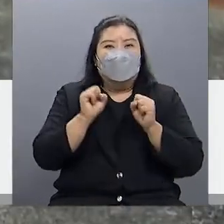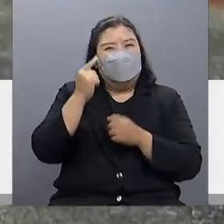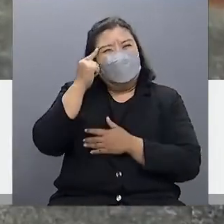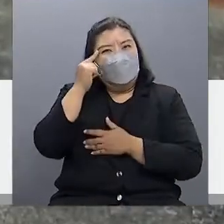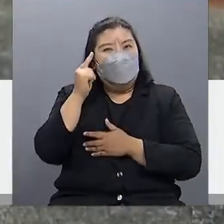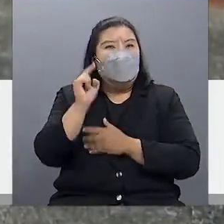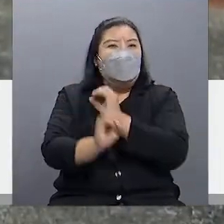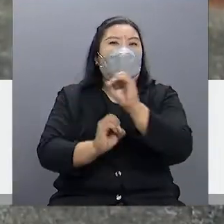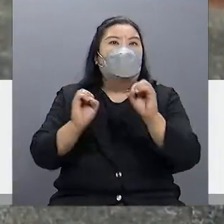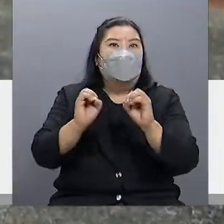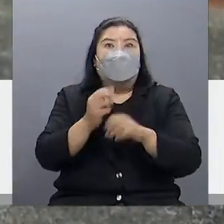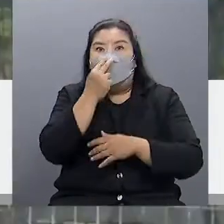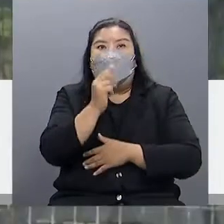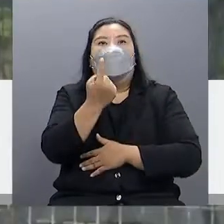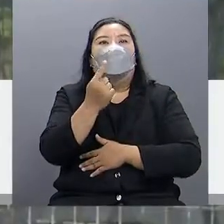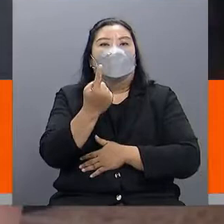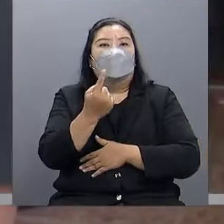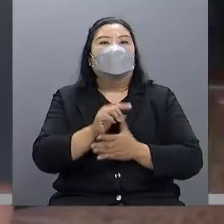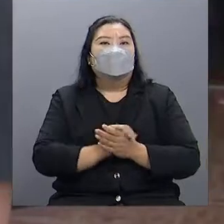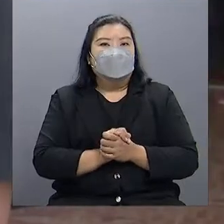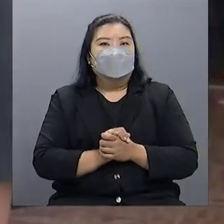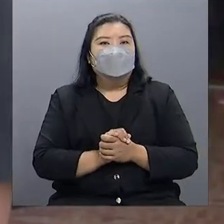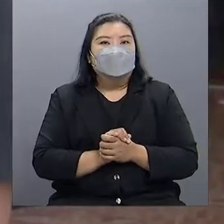ตุการณ์แบบนี้มาก่อนค่ะ